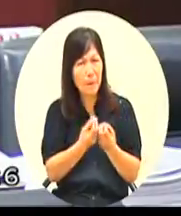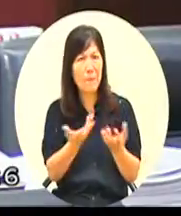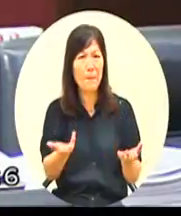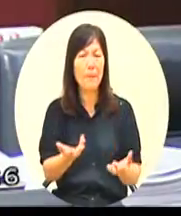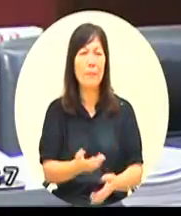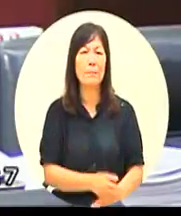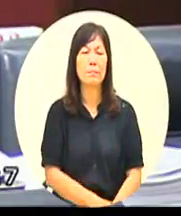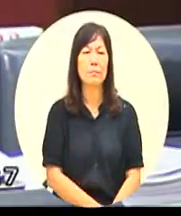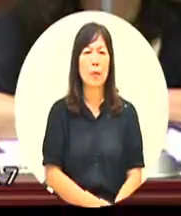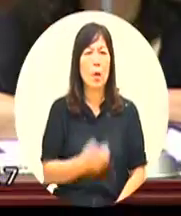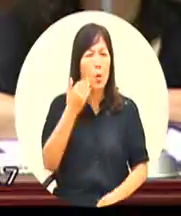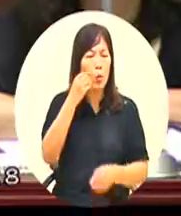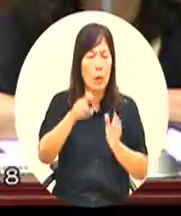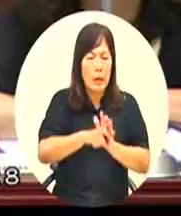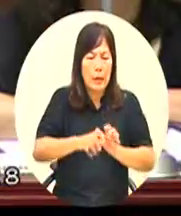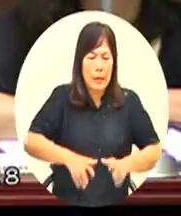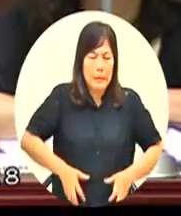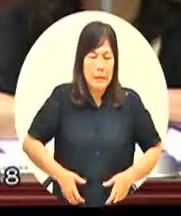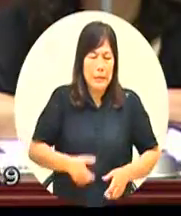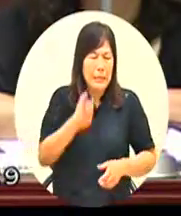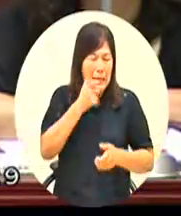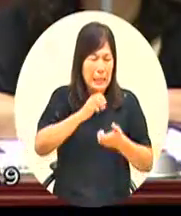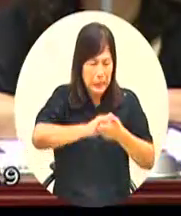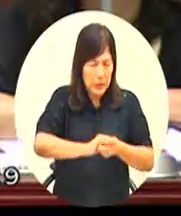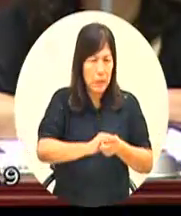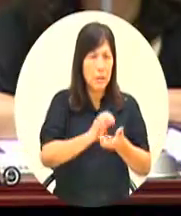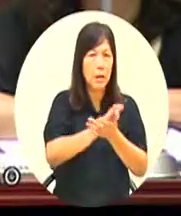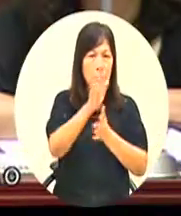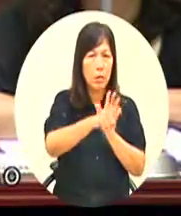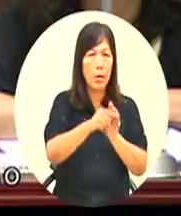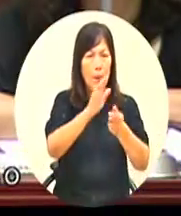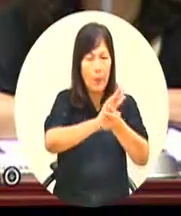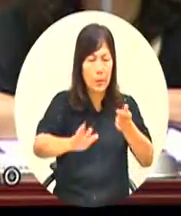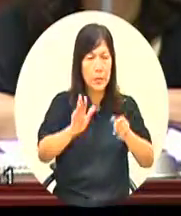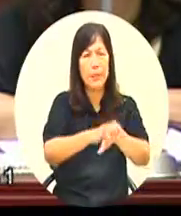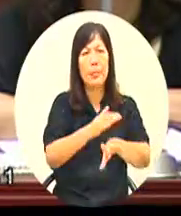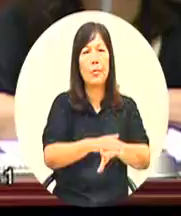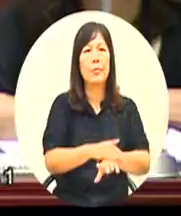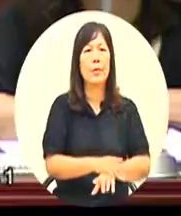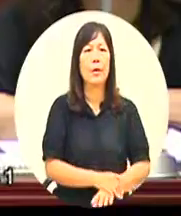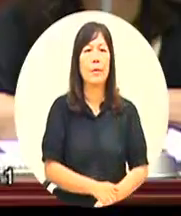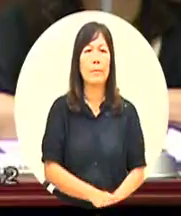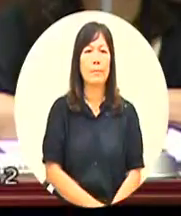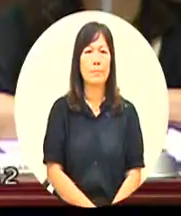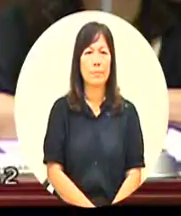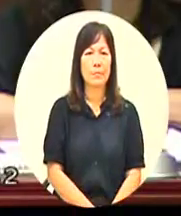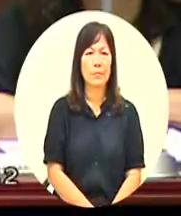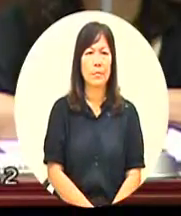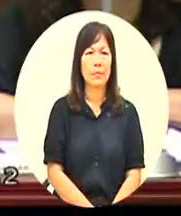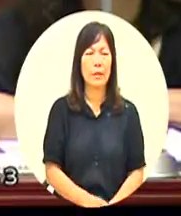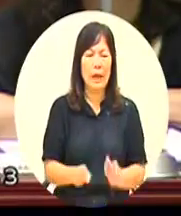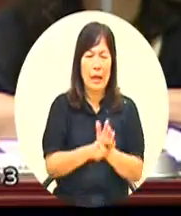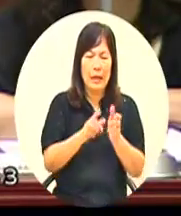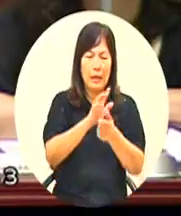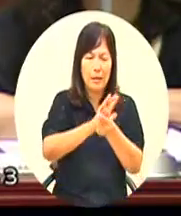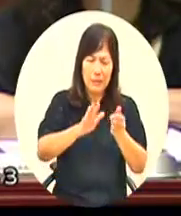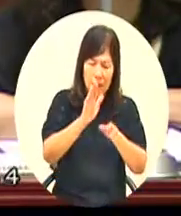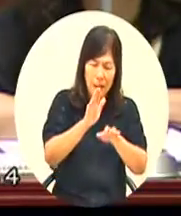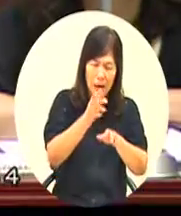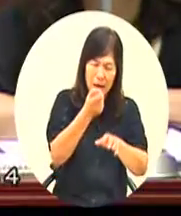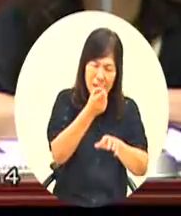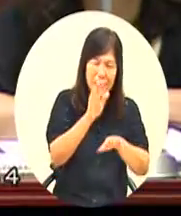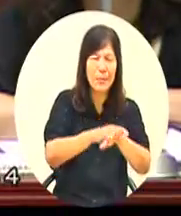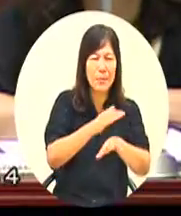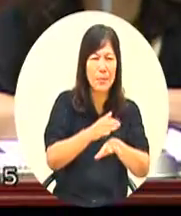基本上做了紧急支撑，大的风雨是还 OK， 不会影响吗？ 比较不会有那么大的影响， 比较不会有那么大的影响。 对，因为其